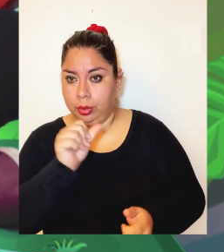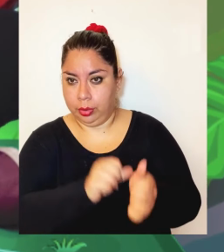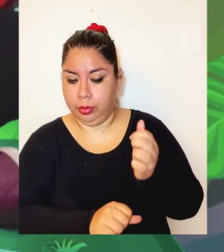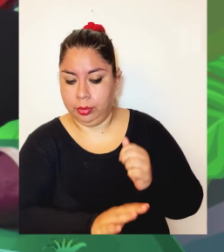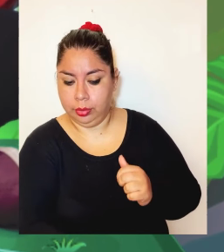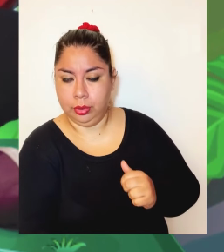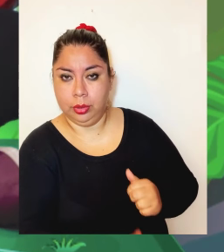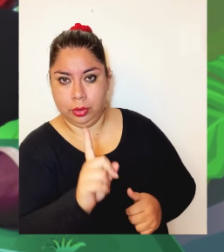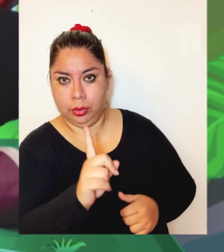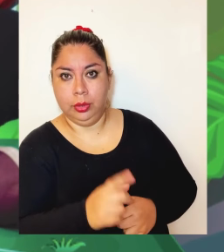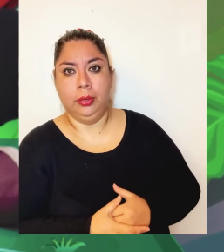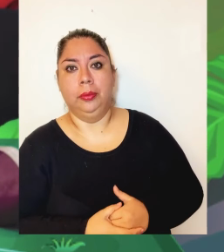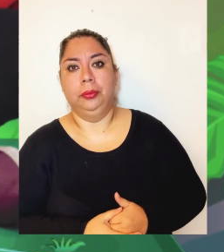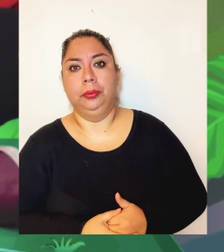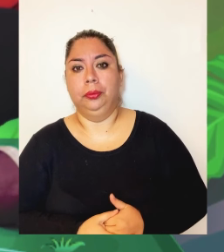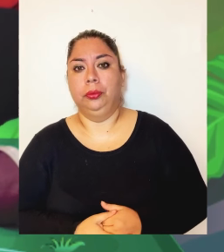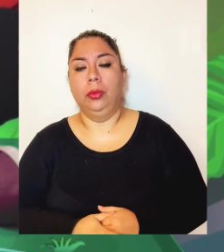asame,